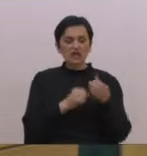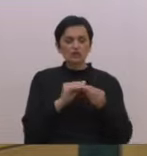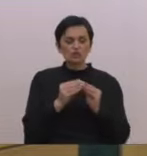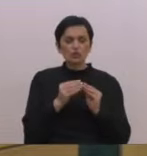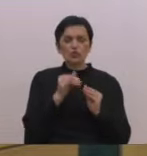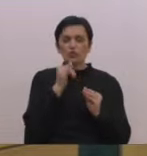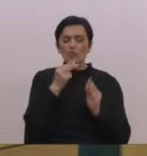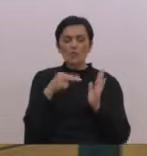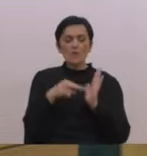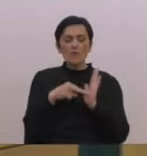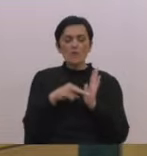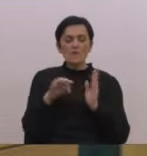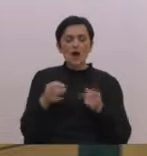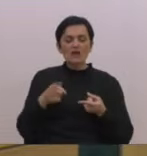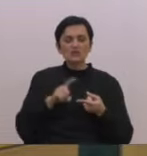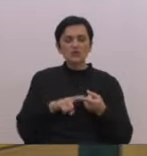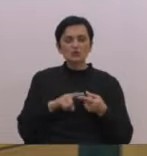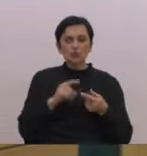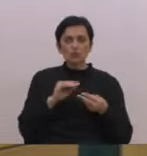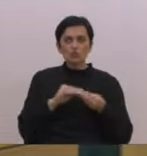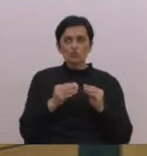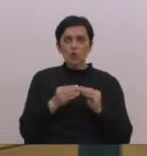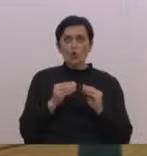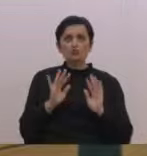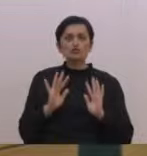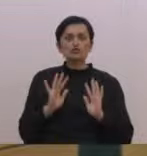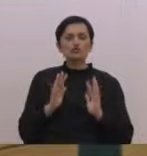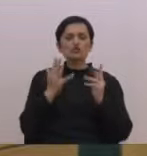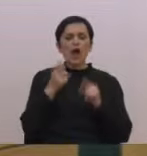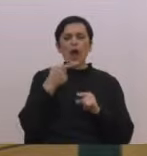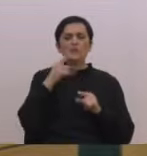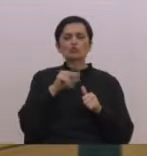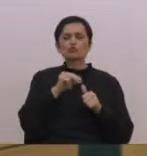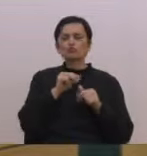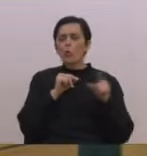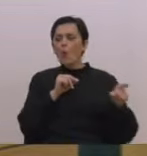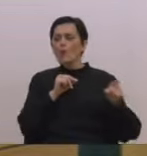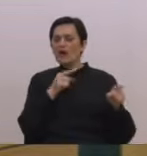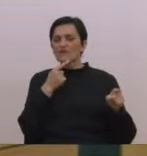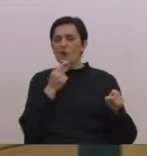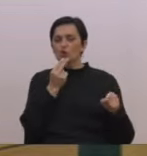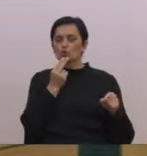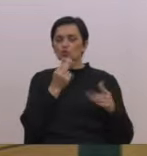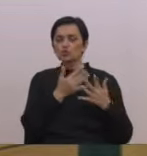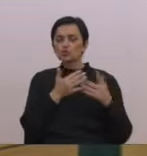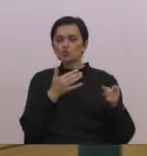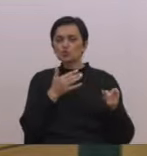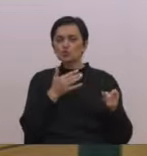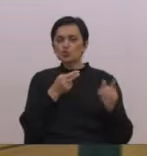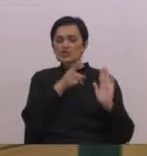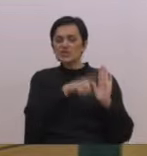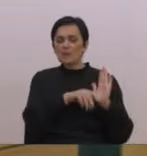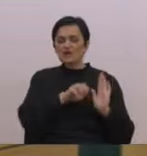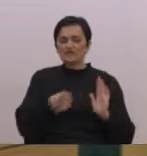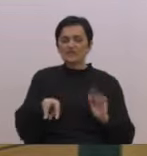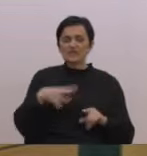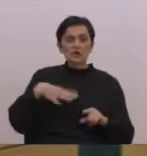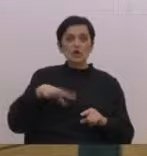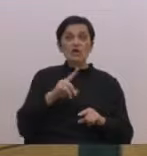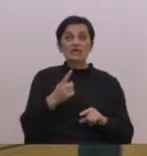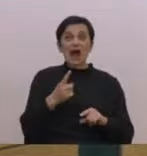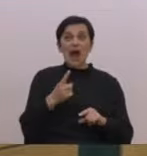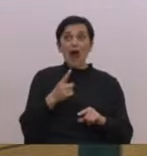guarevs, pasebtan dakavshirebul problemas. Shemtkhovit ki ara movichemet somkhets ro vambot, kho susati somkhetshi aris bevrat iapi vidre sakartveloshi. Ratom,